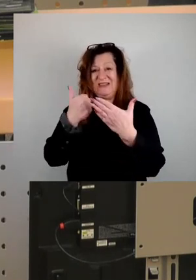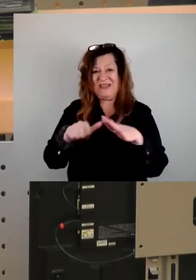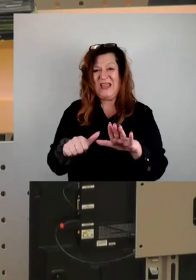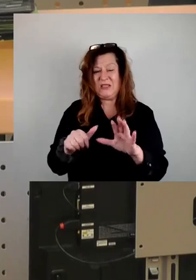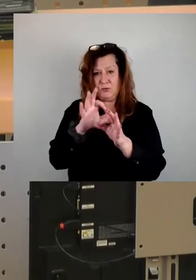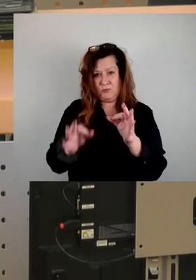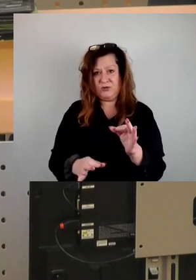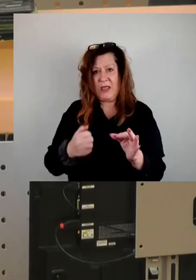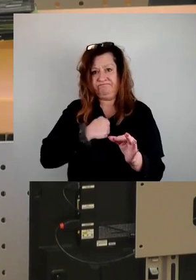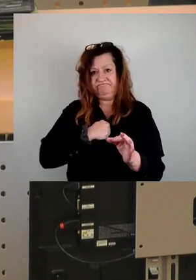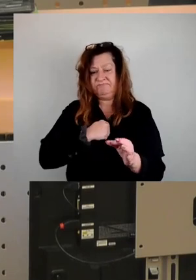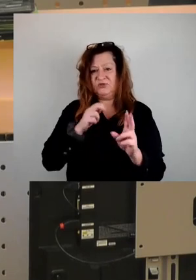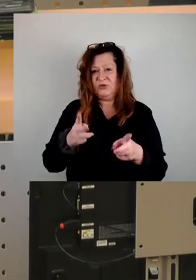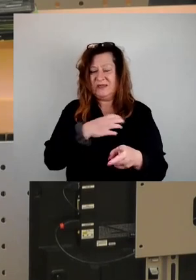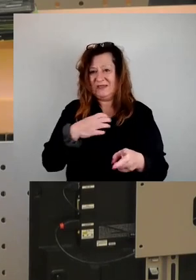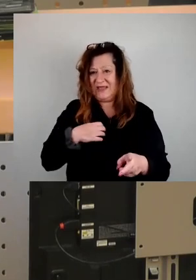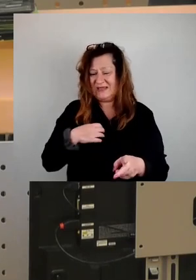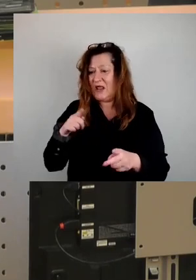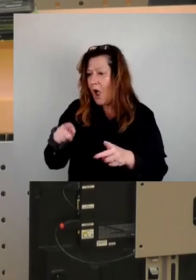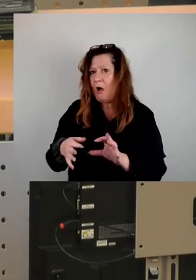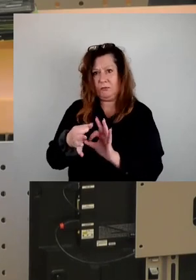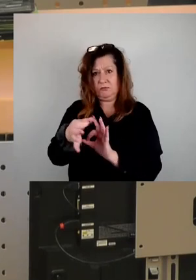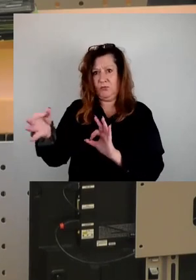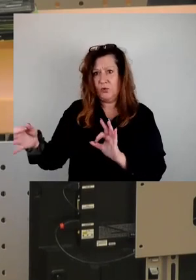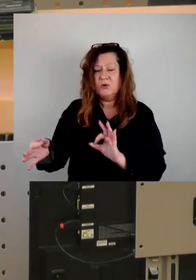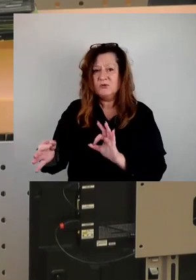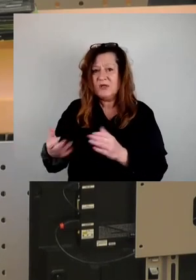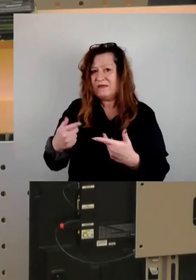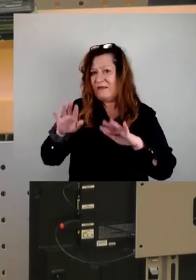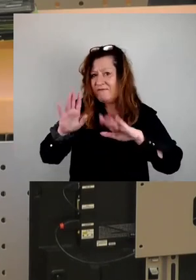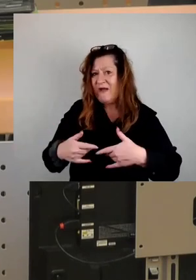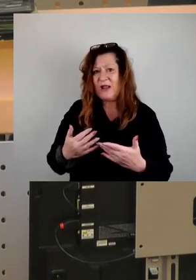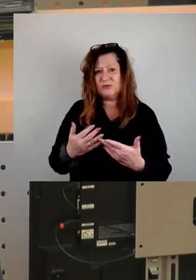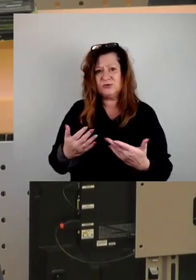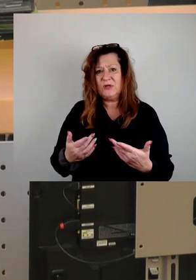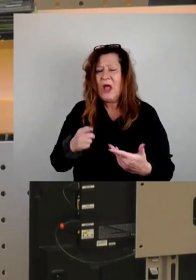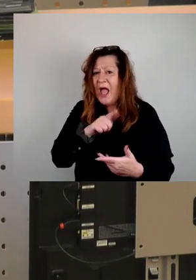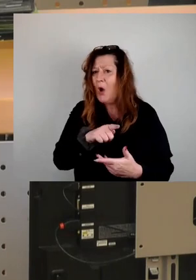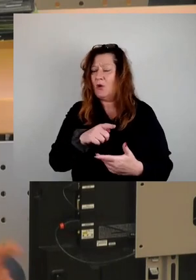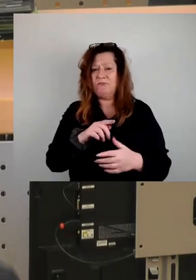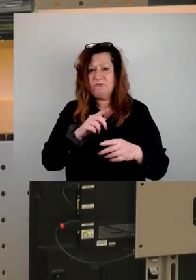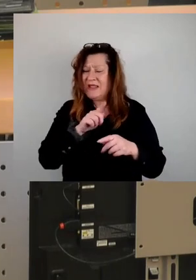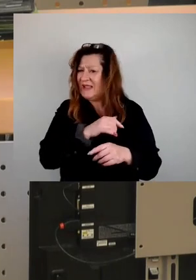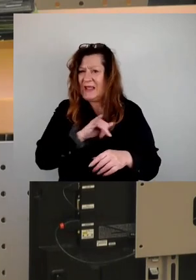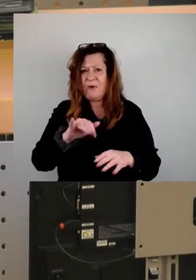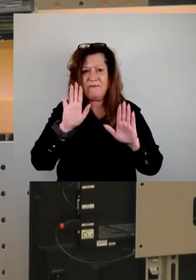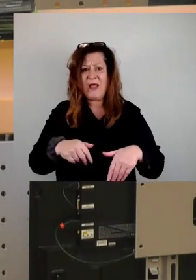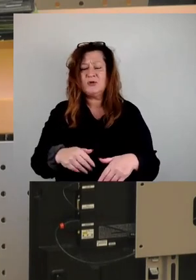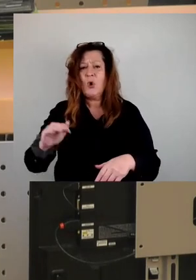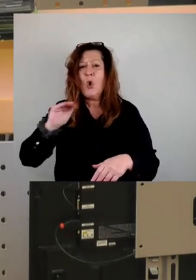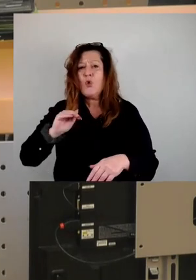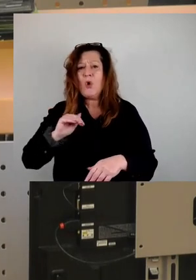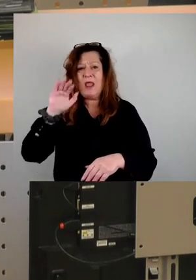der Dobritzer Grundstück. Und da sind Sie einfach ein Falschmünzer, wie Sie auch sonst immer ein Falschmünzer sind politisch. Der Kollege Schulte-Wissermann hat es